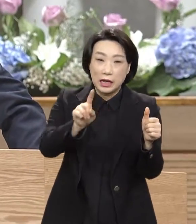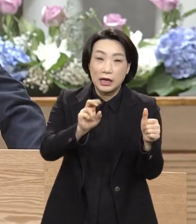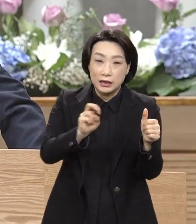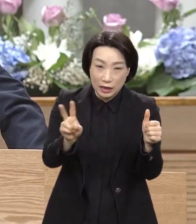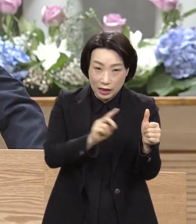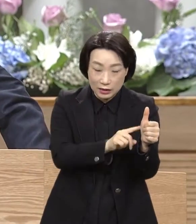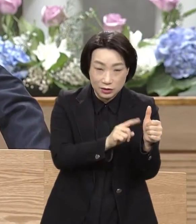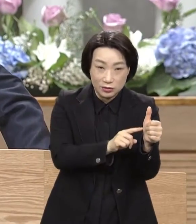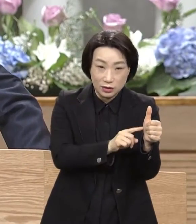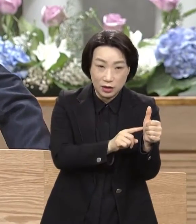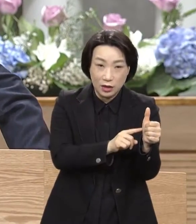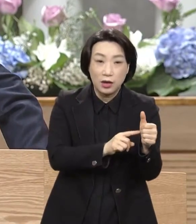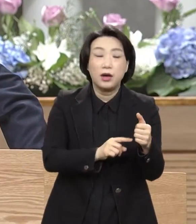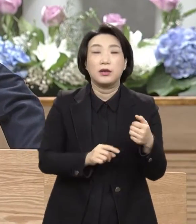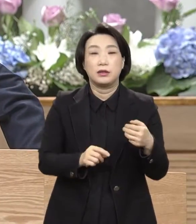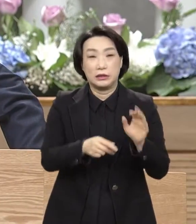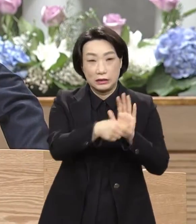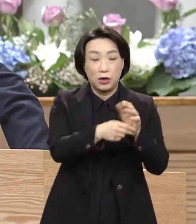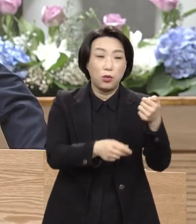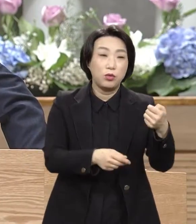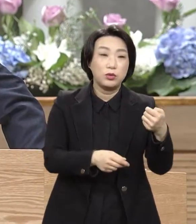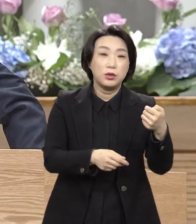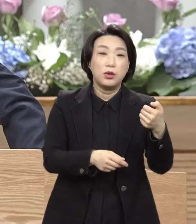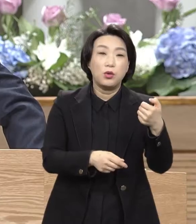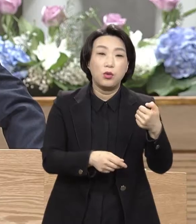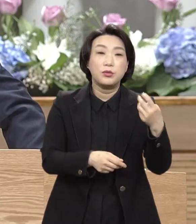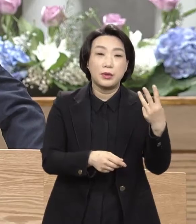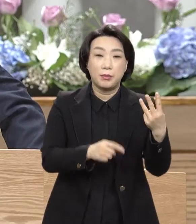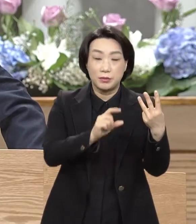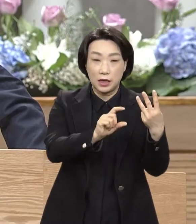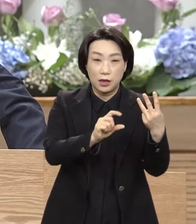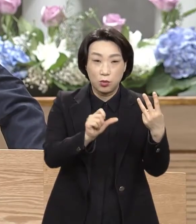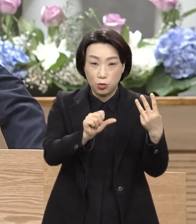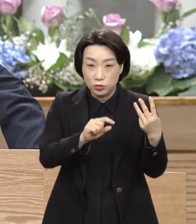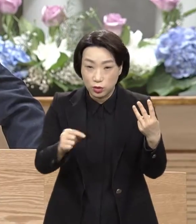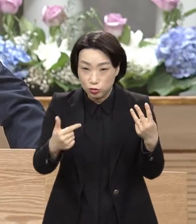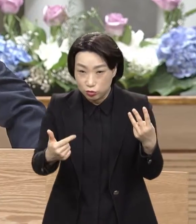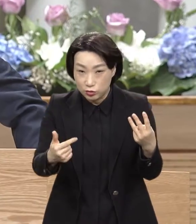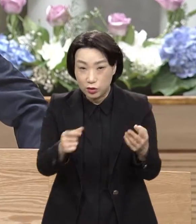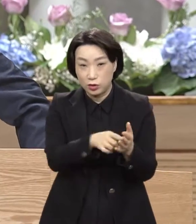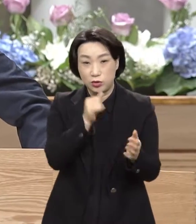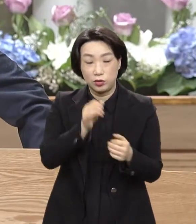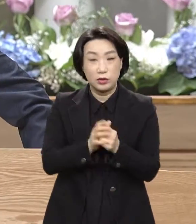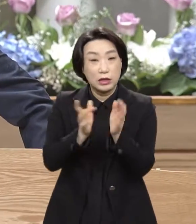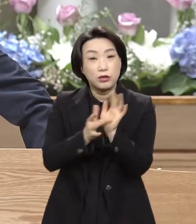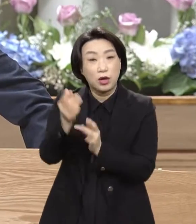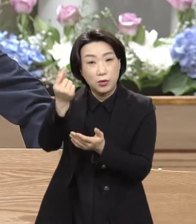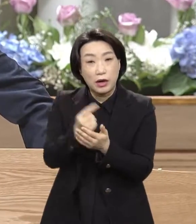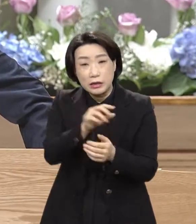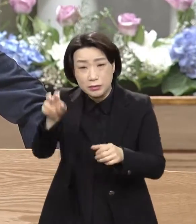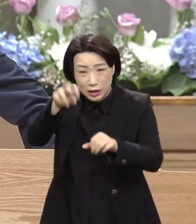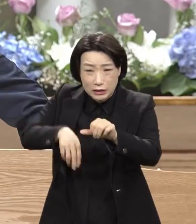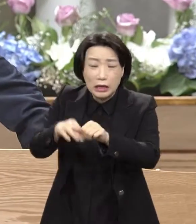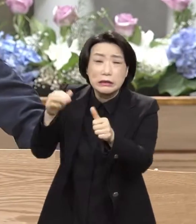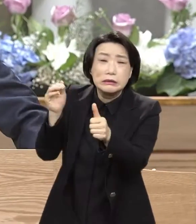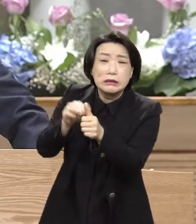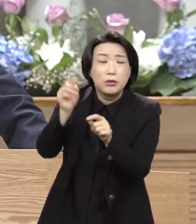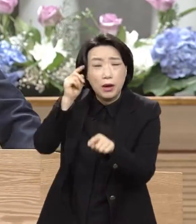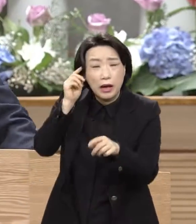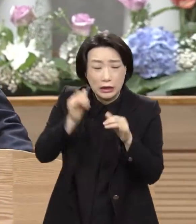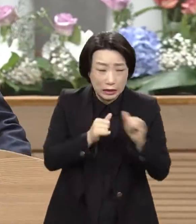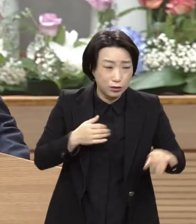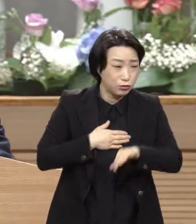선지자 53장 5절 6절에 그가 찔림은 우리의 허물을